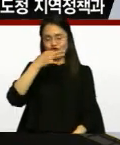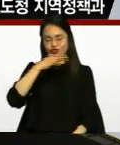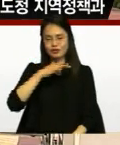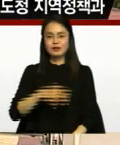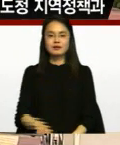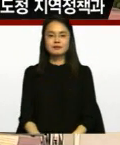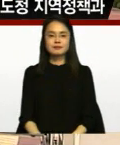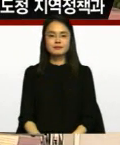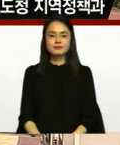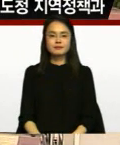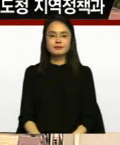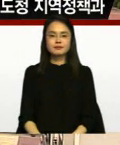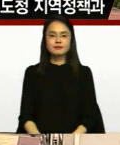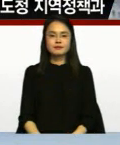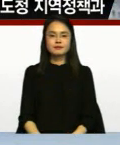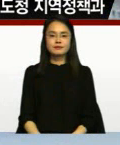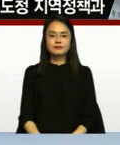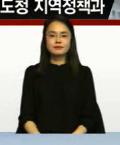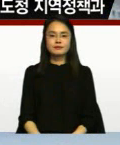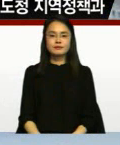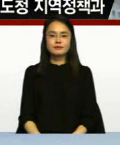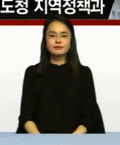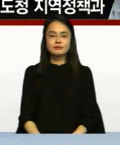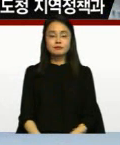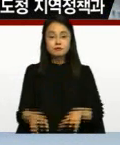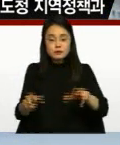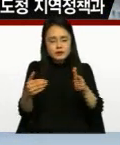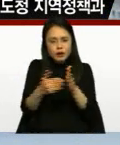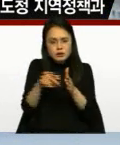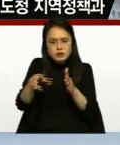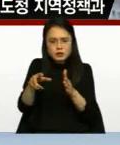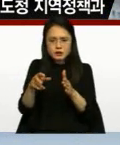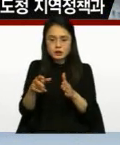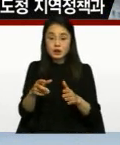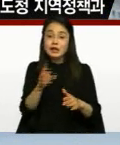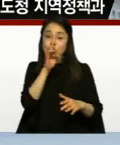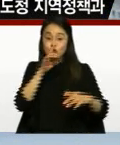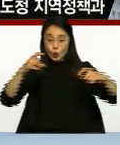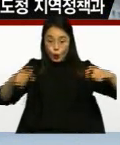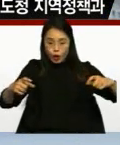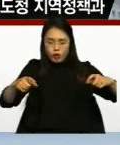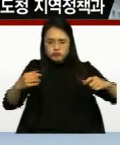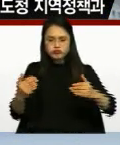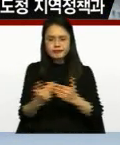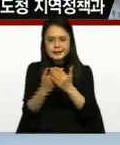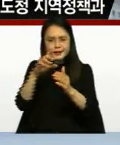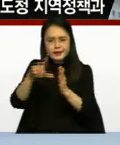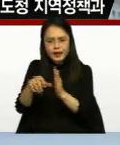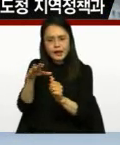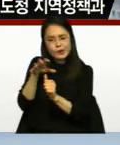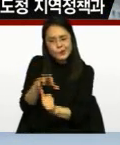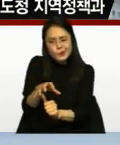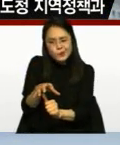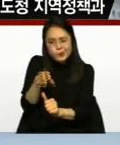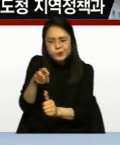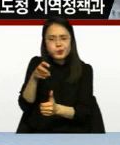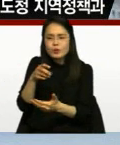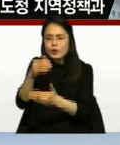네. 그렇다면 그동안 이 수도권 규제란 무엇이었습니까? 그동안 불합리했던 점들이 궁금한데요. 어떤